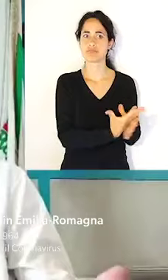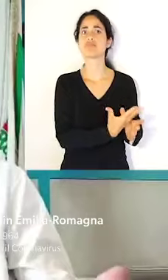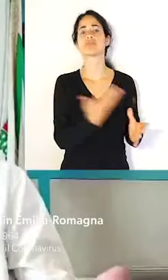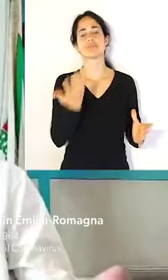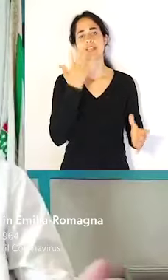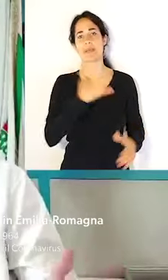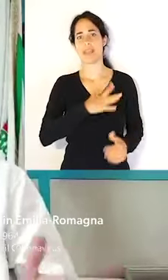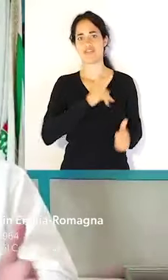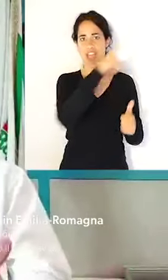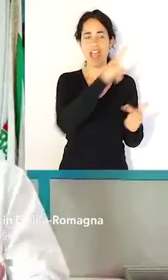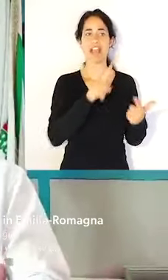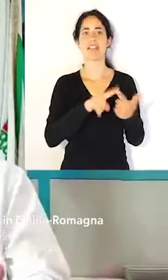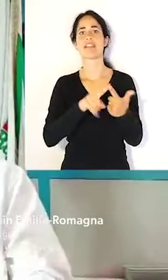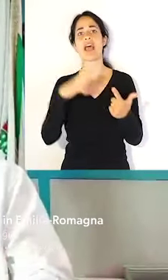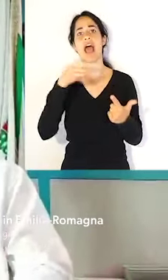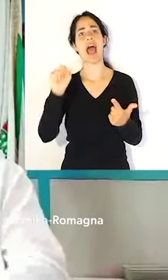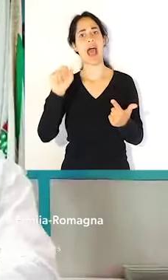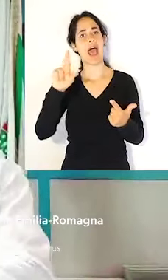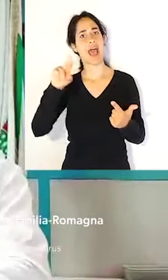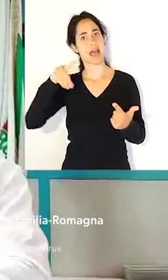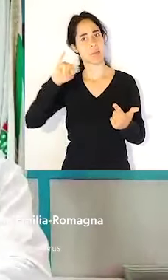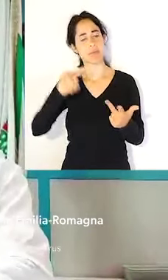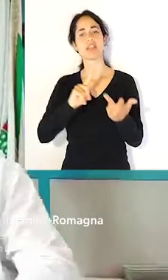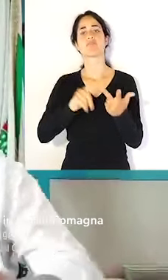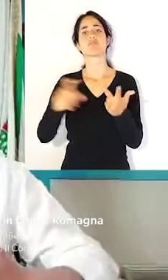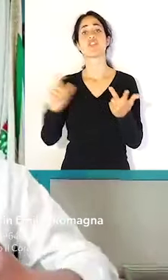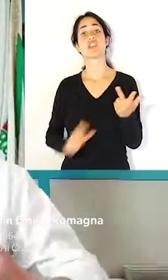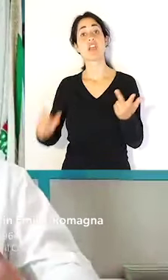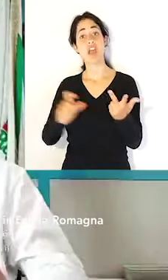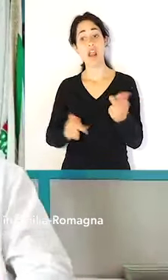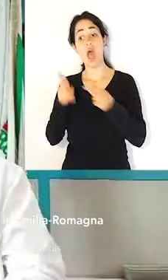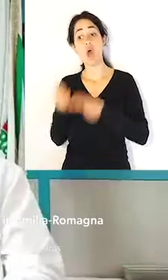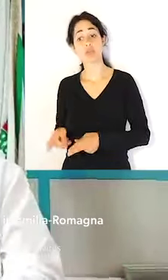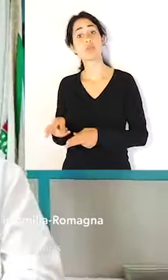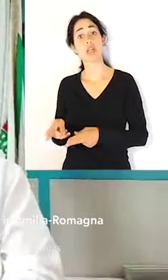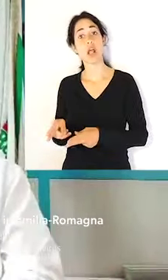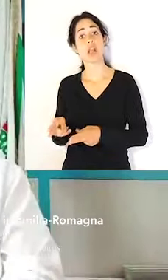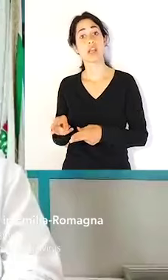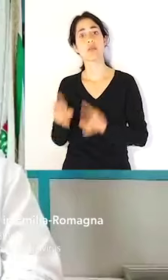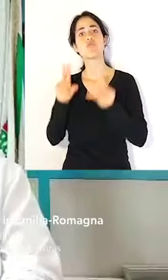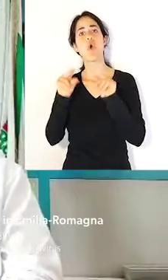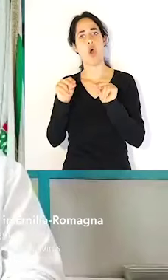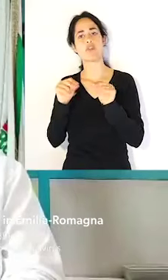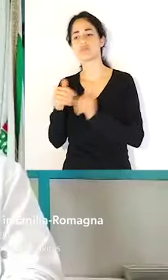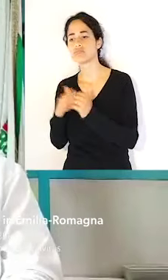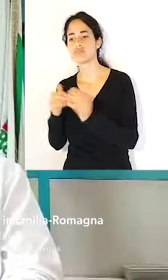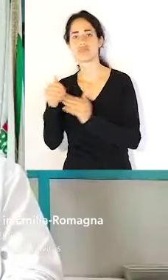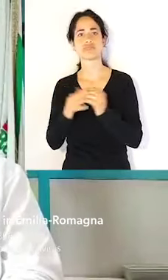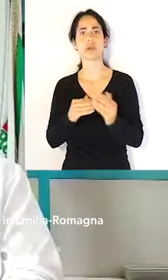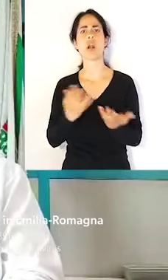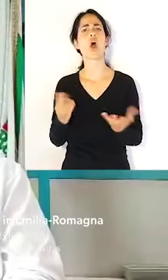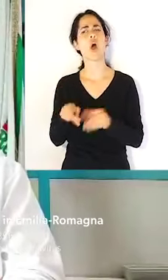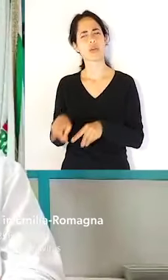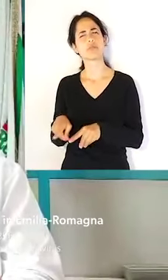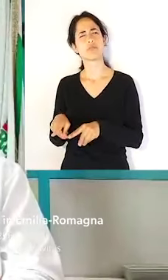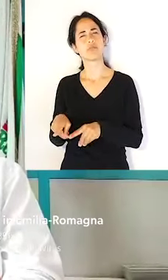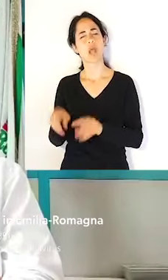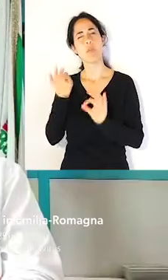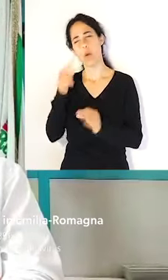quello di Piacenza, come quello di Carpi, come quello di Cesena, che saranno tra i primi ospedali in Italia ad essere